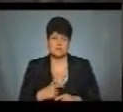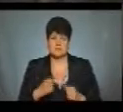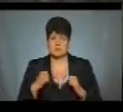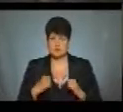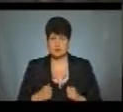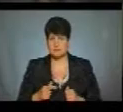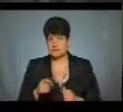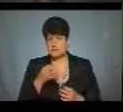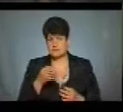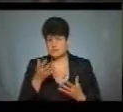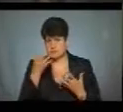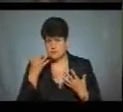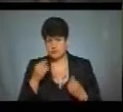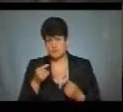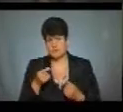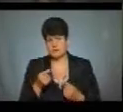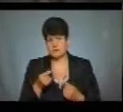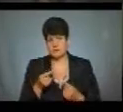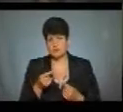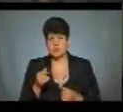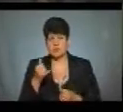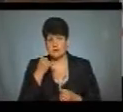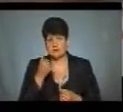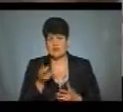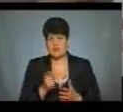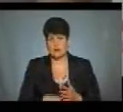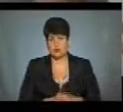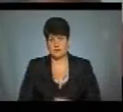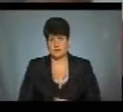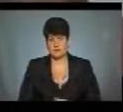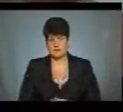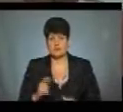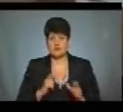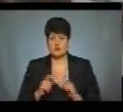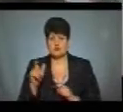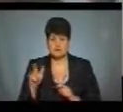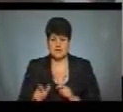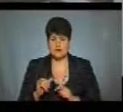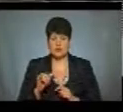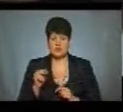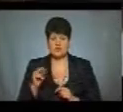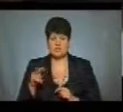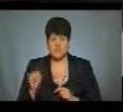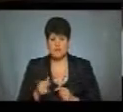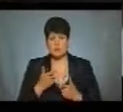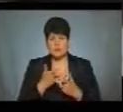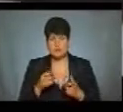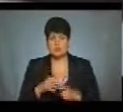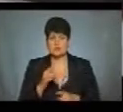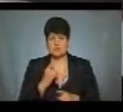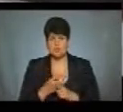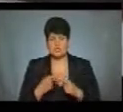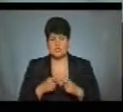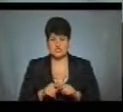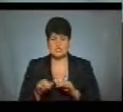він забув, просто його попереджали, він забув про телефон і він виключений. Студента училища попереджали про заборону технічних